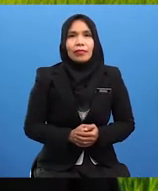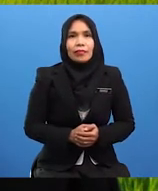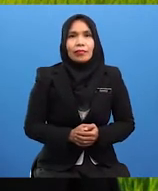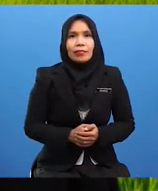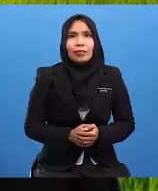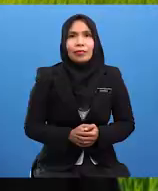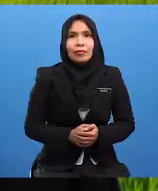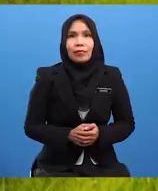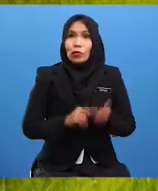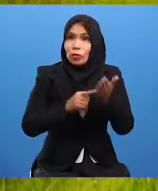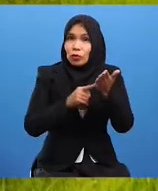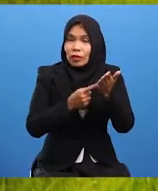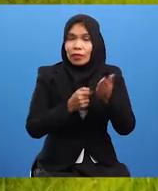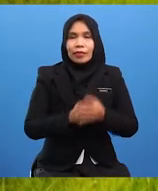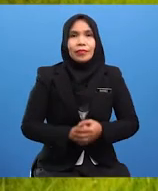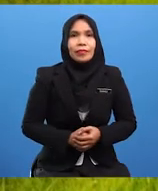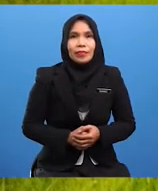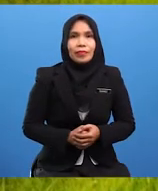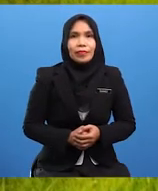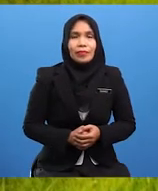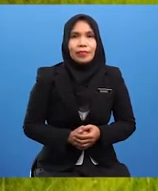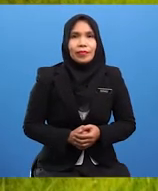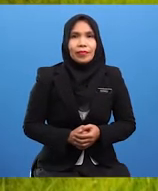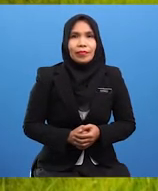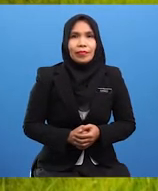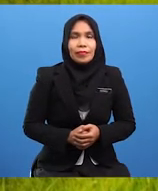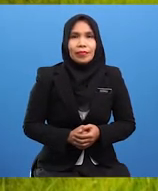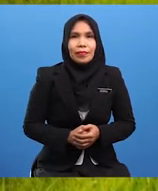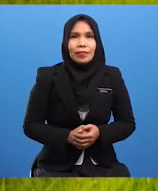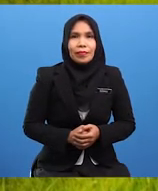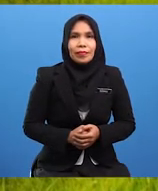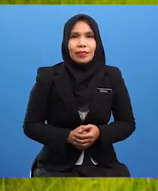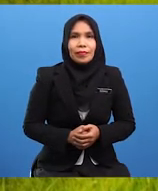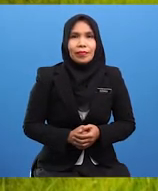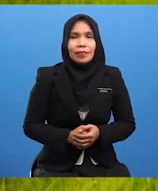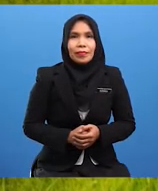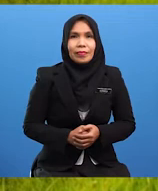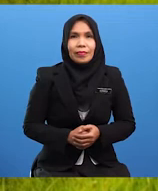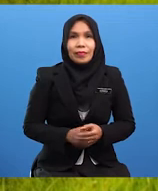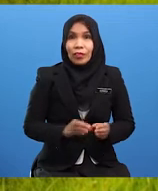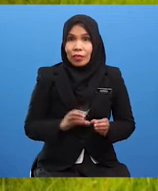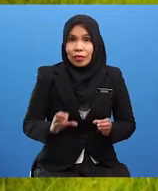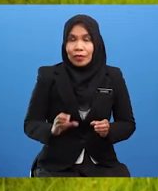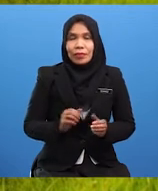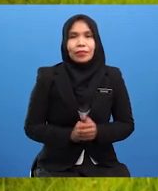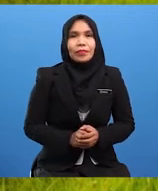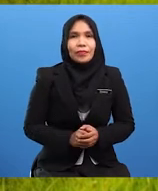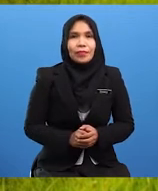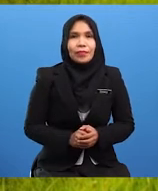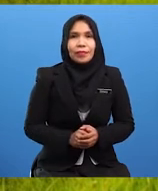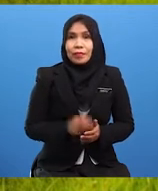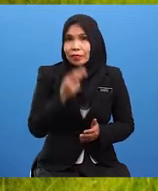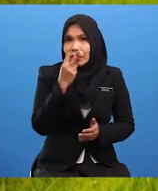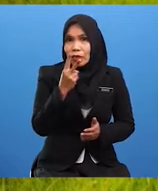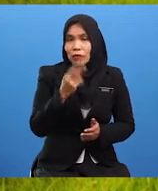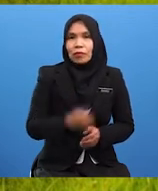perkara tersebut. Kita lihat dahulu beberapa tokoh cetakan dari